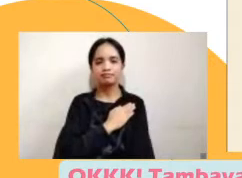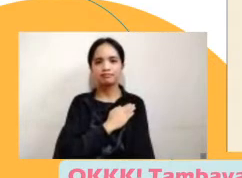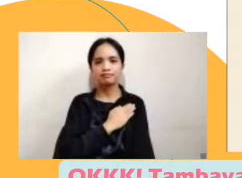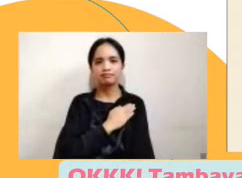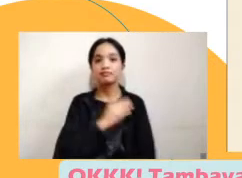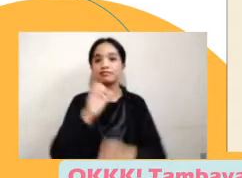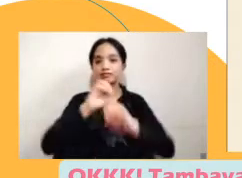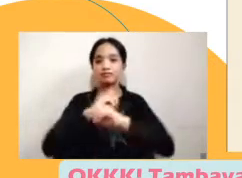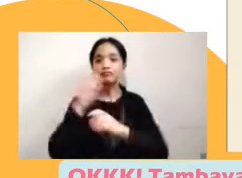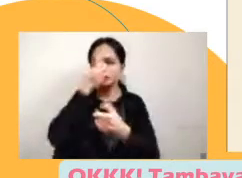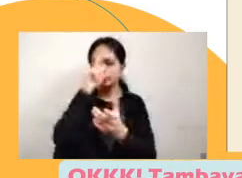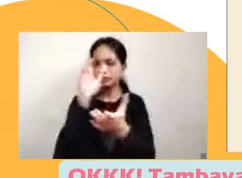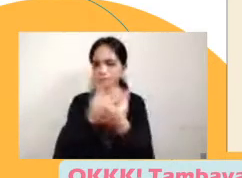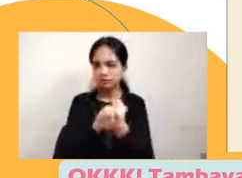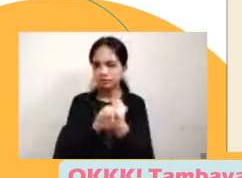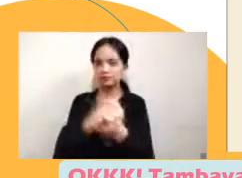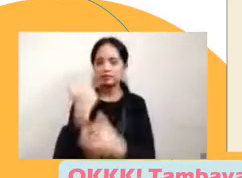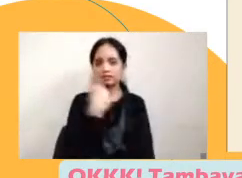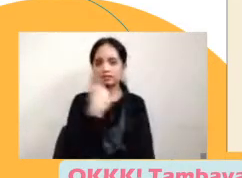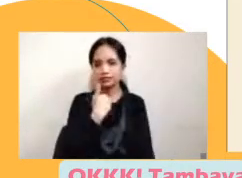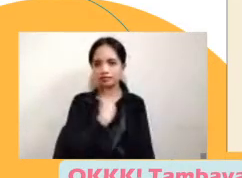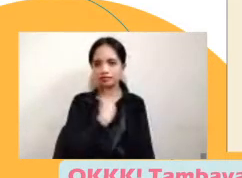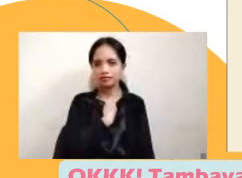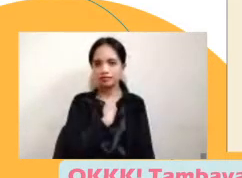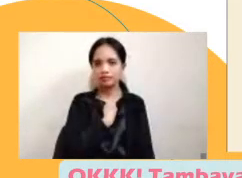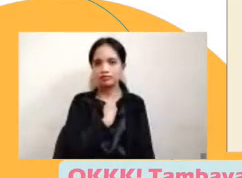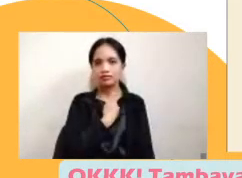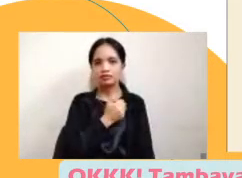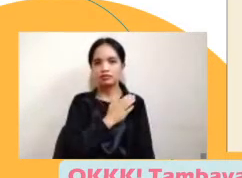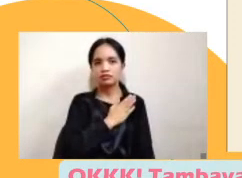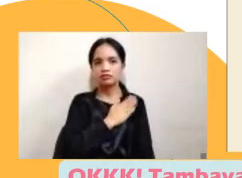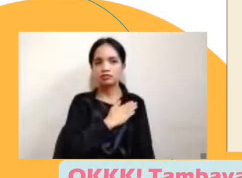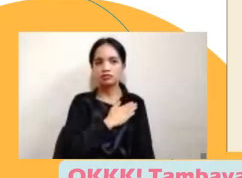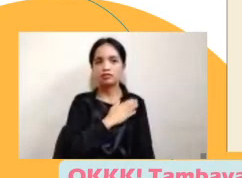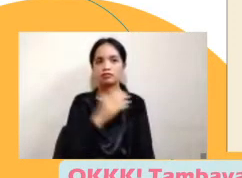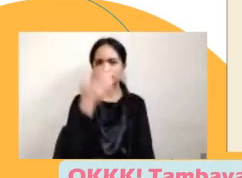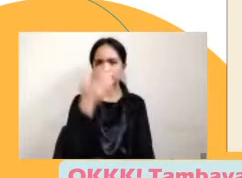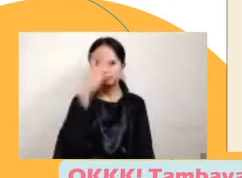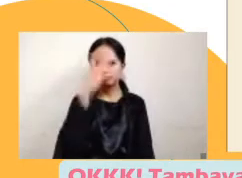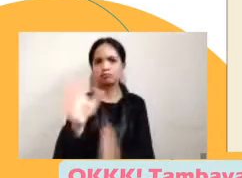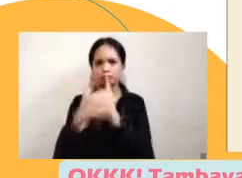Maniwala ka sa iyong sarili. Magaling ka.